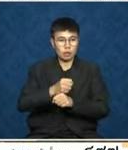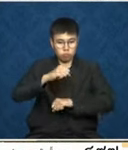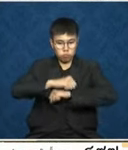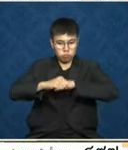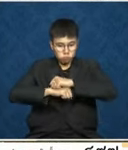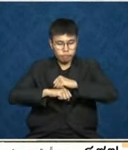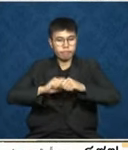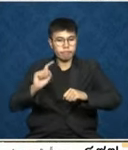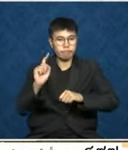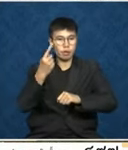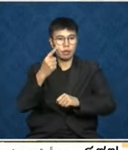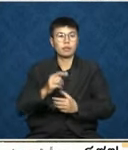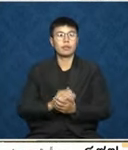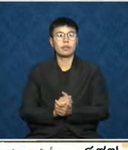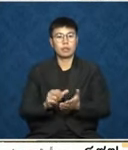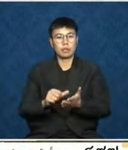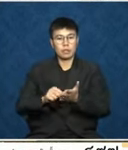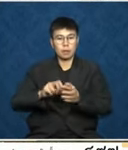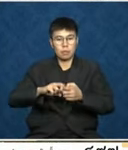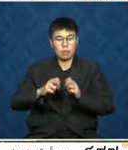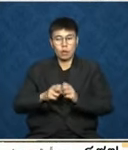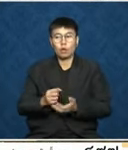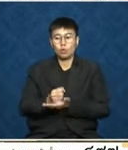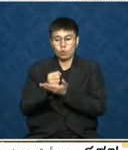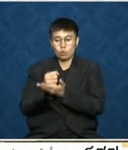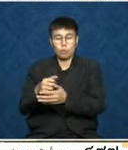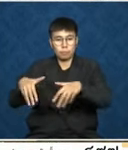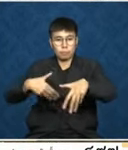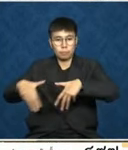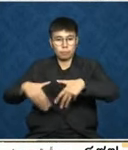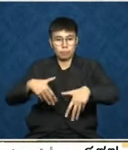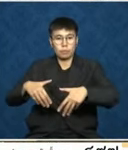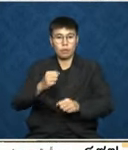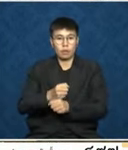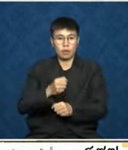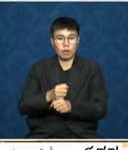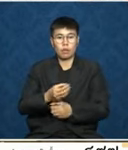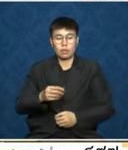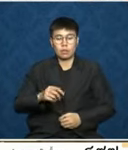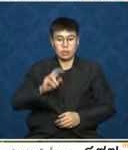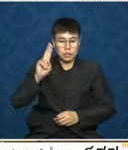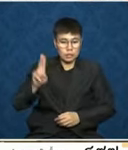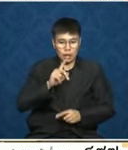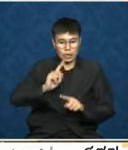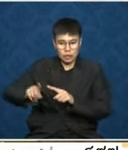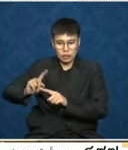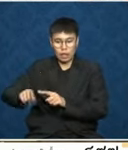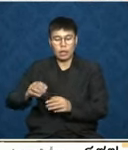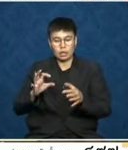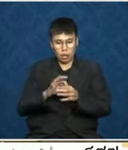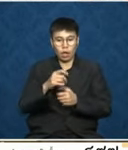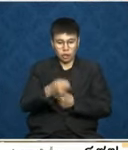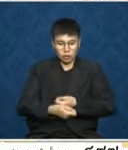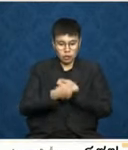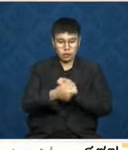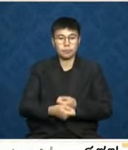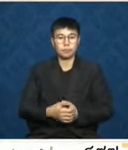เป็นประโยชน์กับชาวบ้านที่จะใช้น้ำในการอุปโภคบริโภคและการเกษตรต่อไปครับขอกราบขระคุณมาก